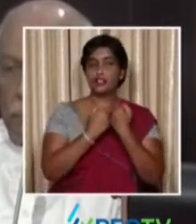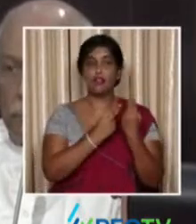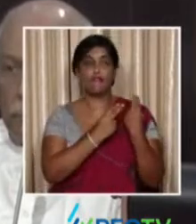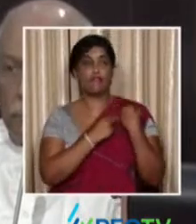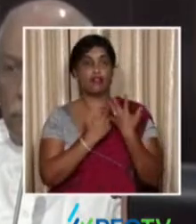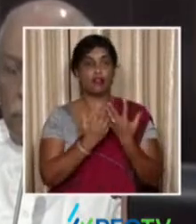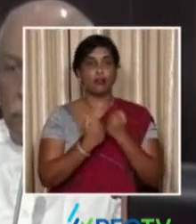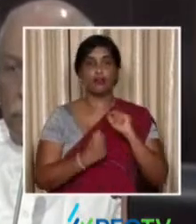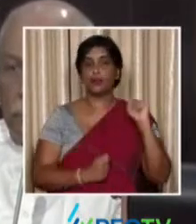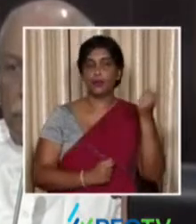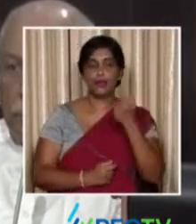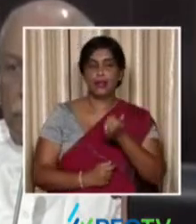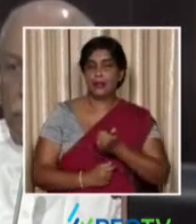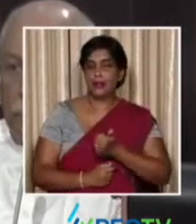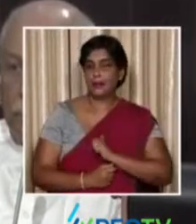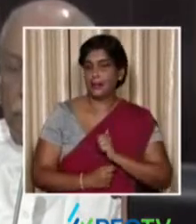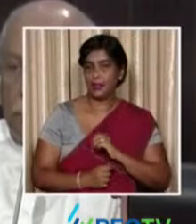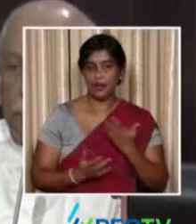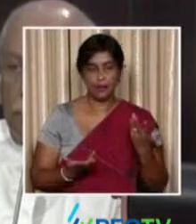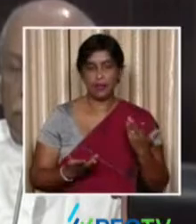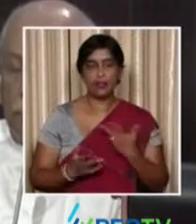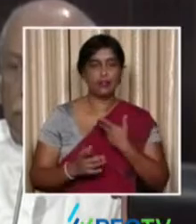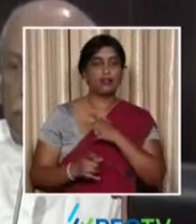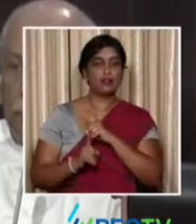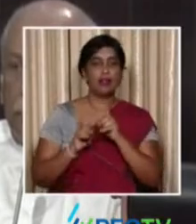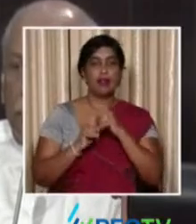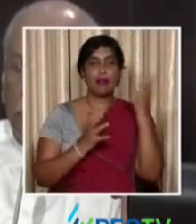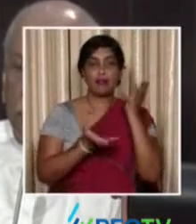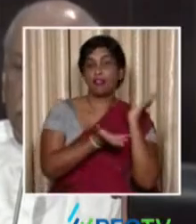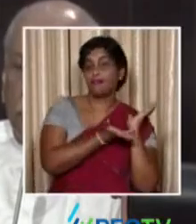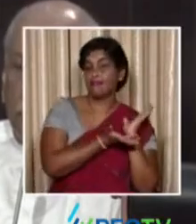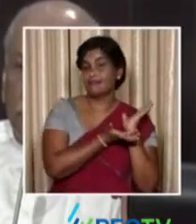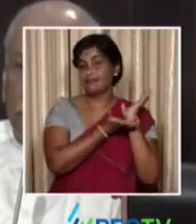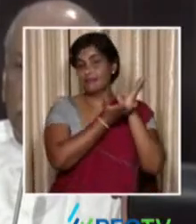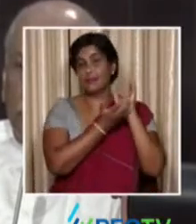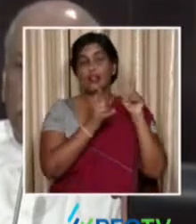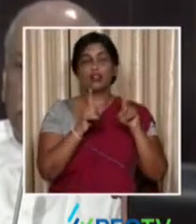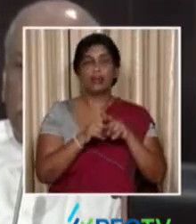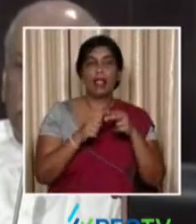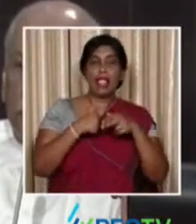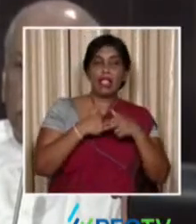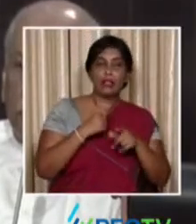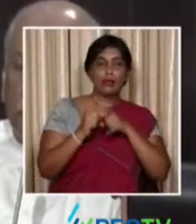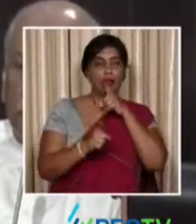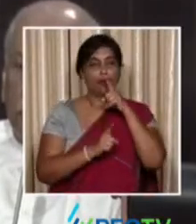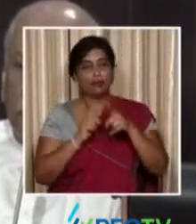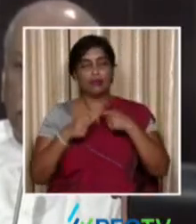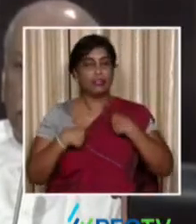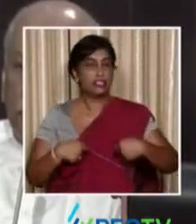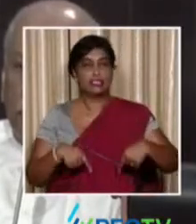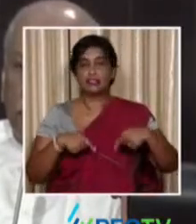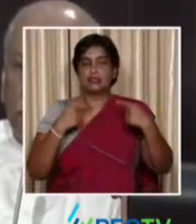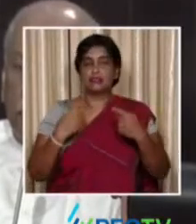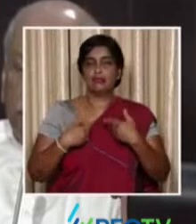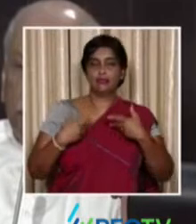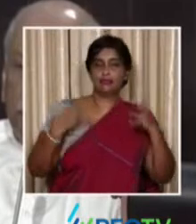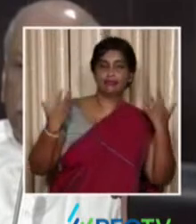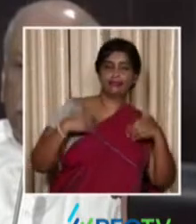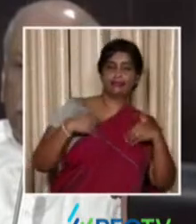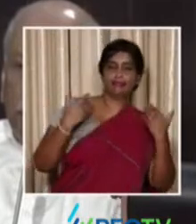කිසිවෙකුත් කැමති වුණේ නැහැ. අන්දරේ ගලිස්සුවා වගේ විවිධ හේතු කියමින් ඔවුන් අභියෝගය හමුවේ කර